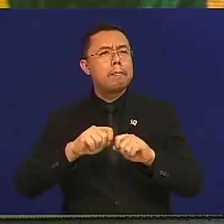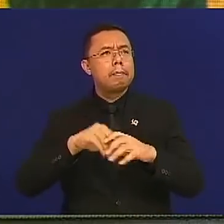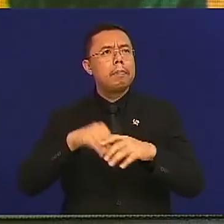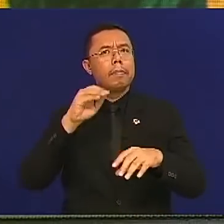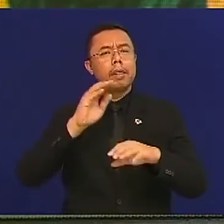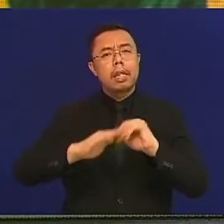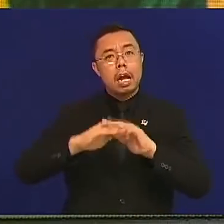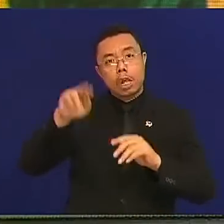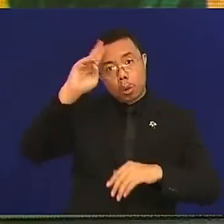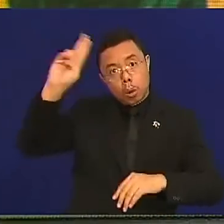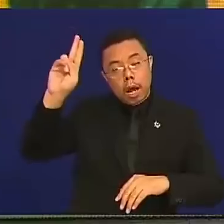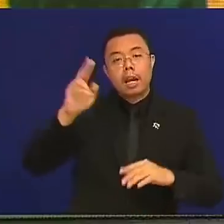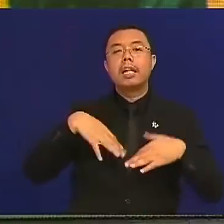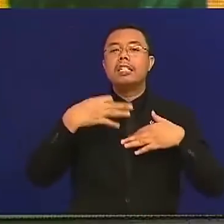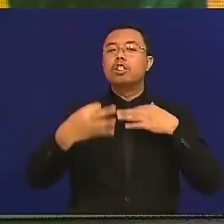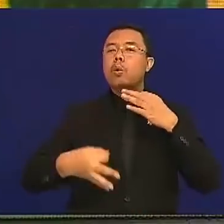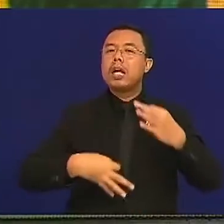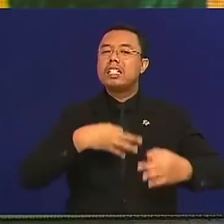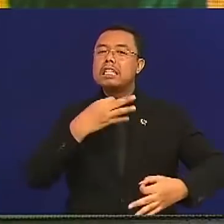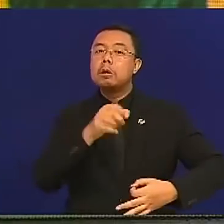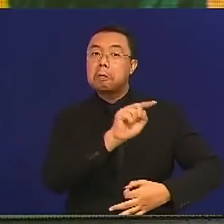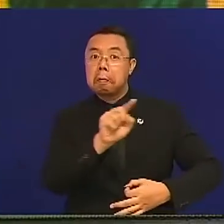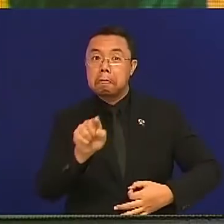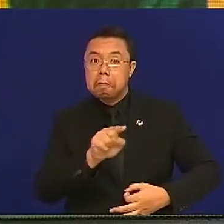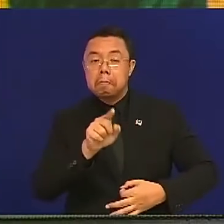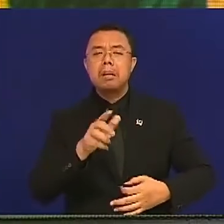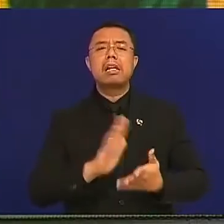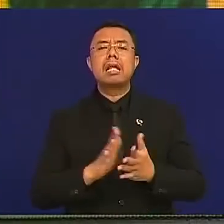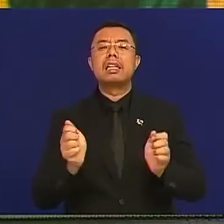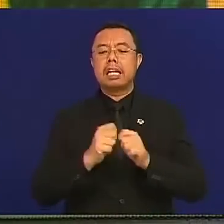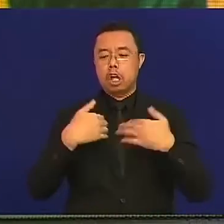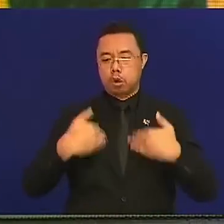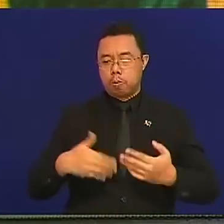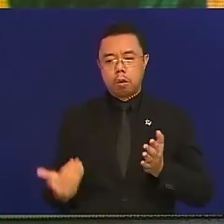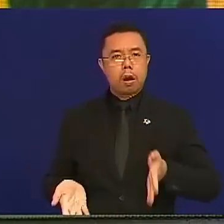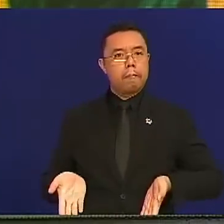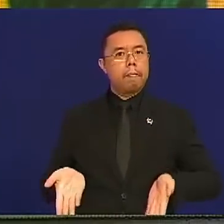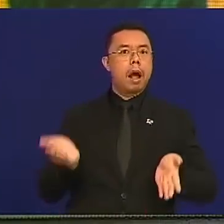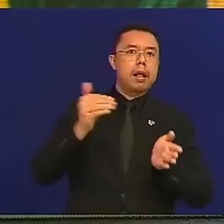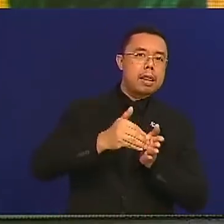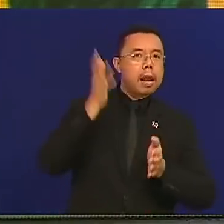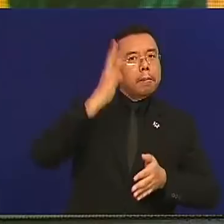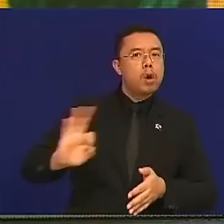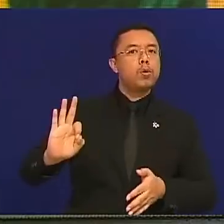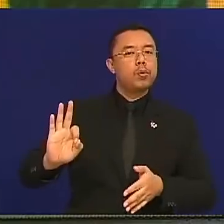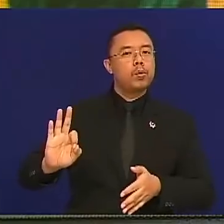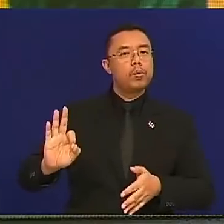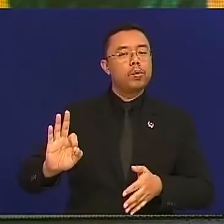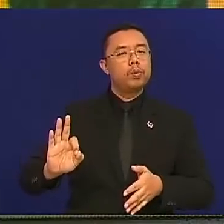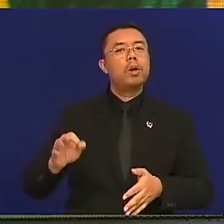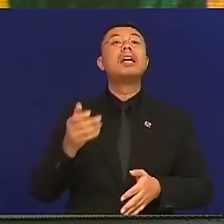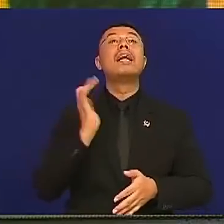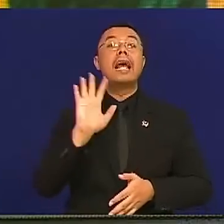Tuhan. Dan jiwa-jiwa yang akan dengan tubuh kebangkitan, tubuh baru, dia